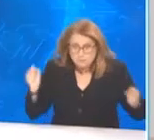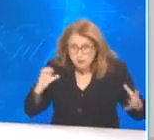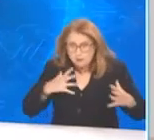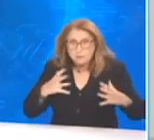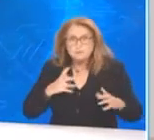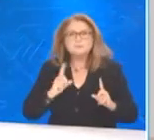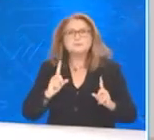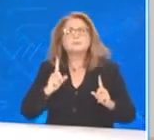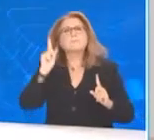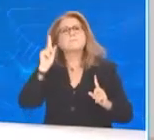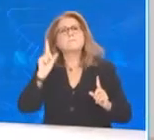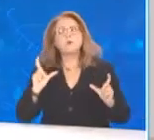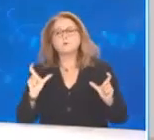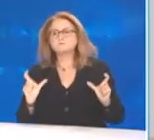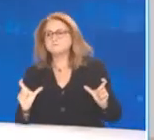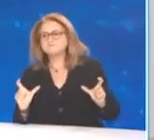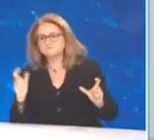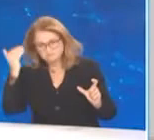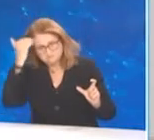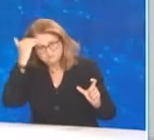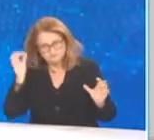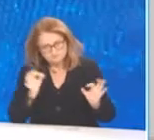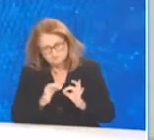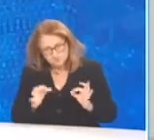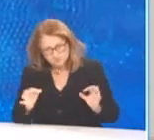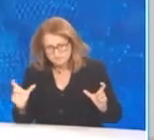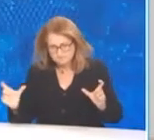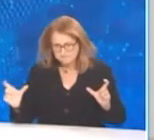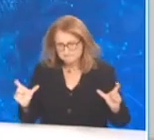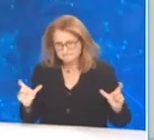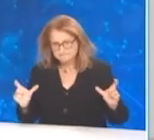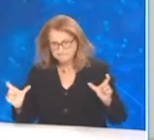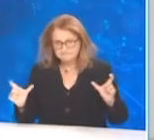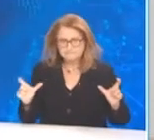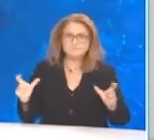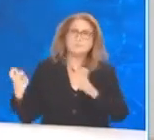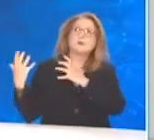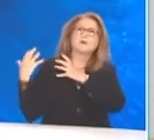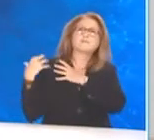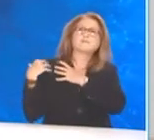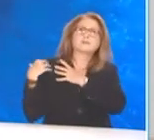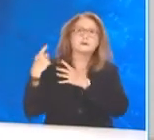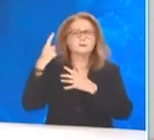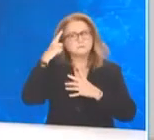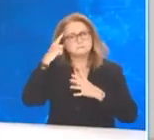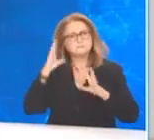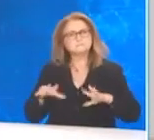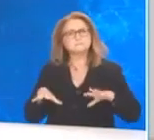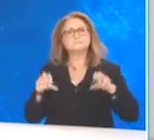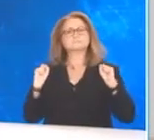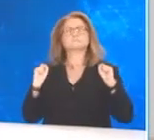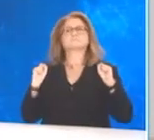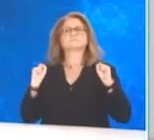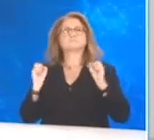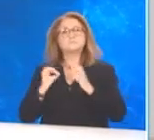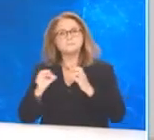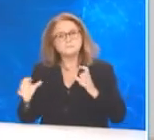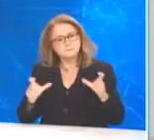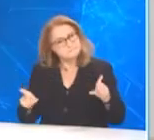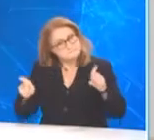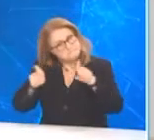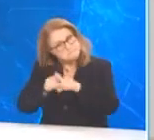από εμάς. Εάν ο καθένας από εμάς δεν αναλάβει την ατομική ευθύνη μαζί με την ευθύνη που έχει το κράτος μέσα από τα συγκεκριμένα